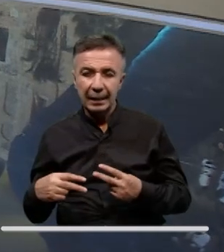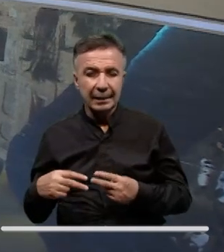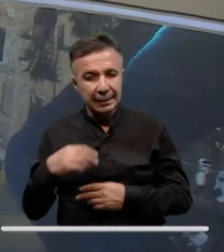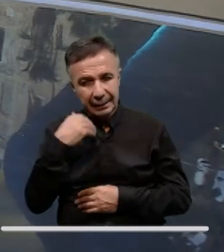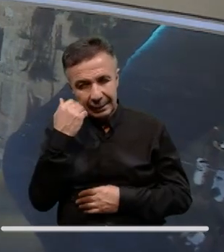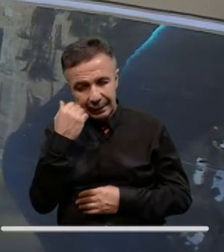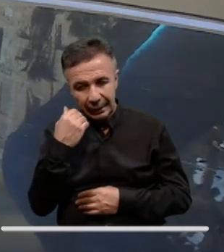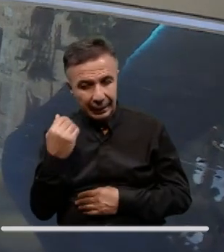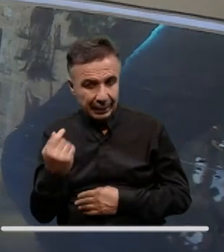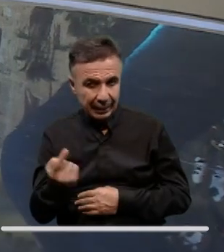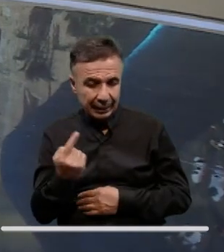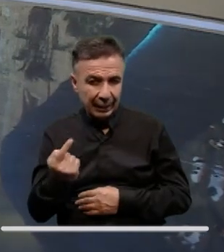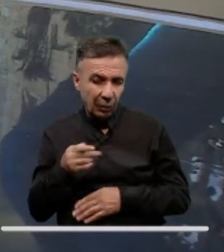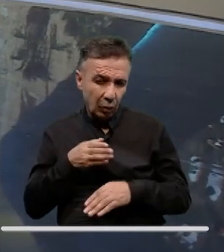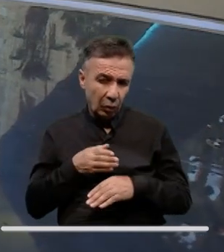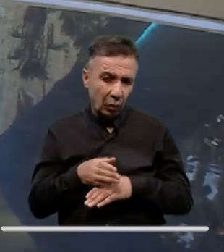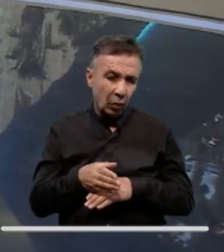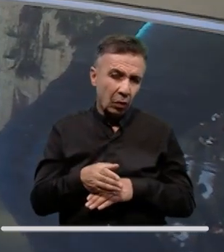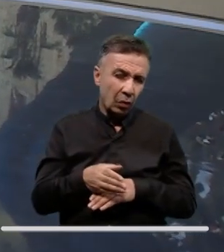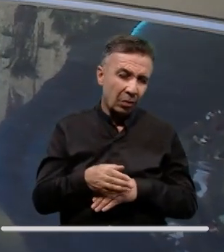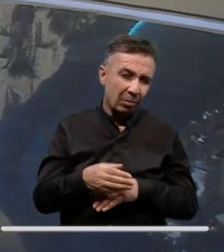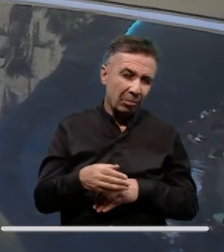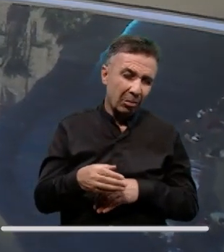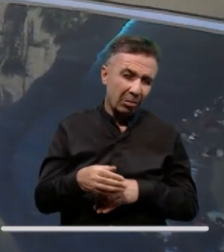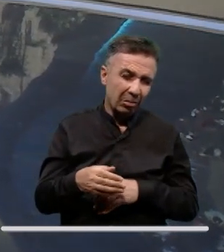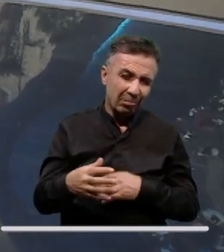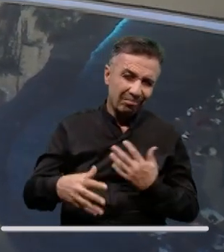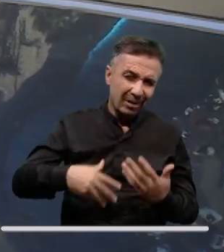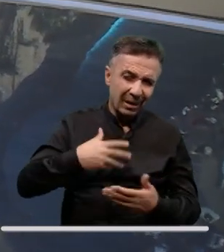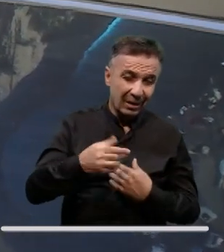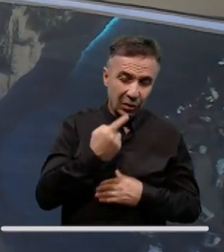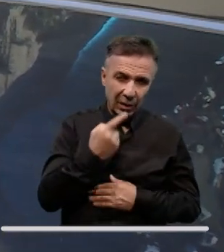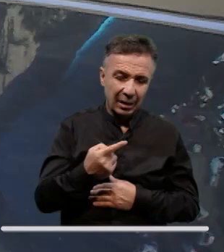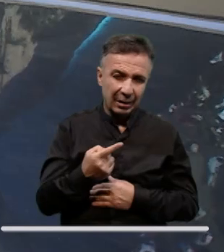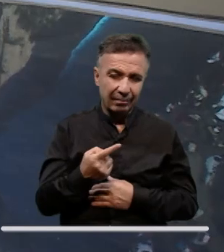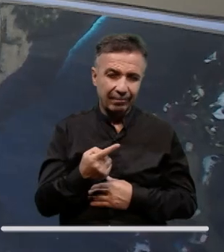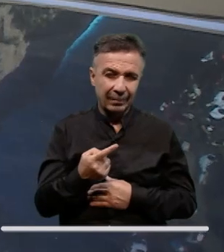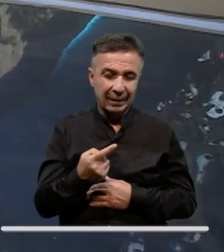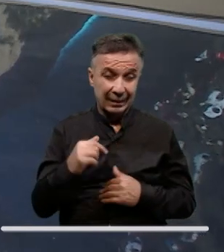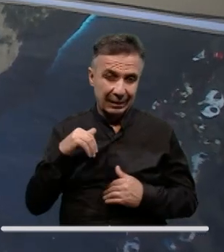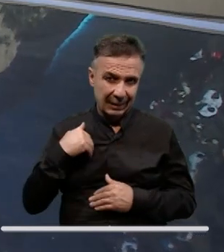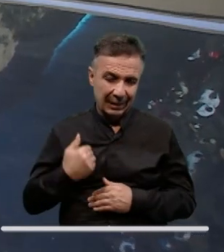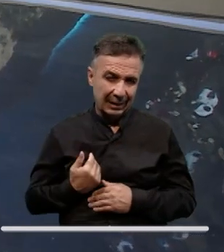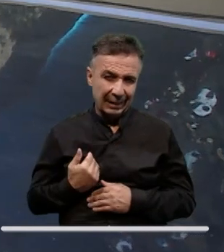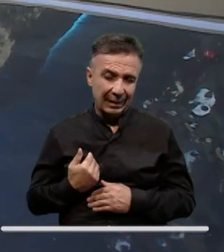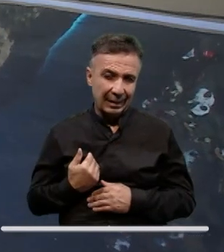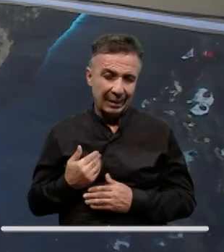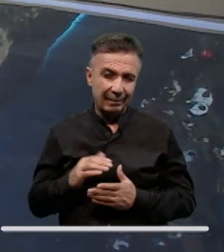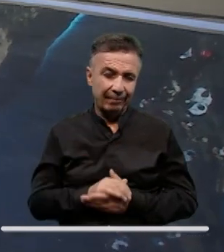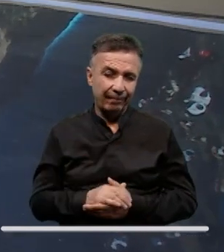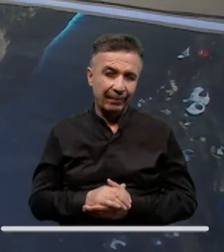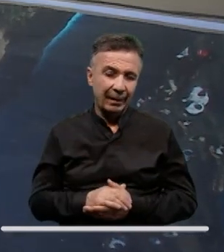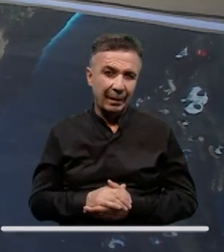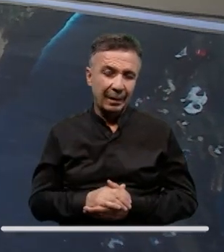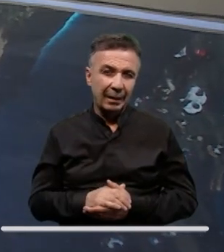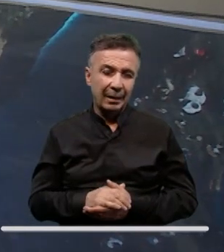şeyleri doğrularla karıştırarak söylerler ve sizi celb ederler çekerler arada bir iki şey de